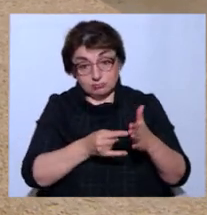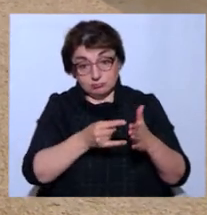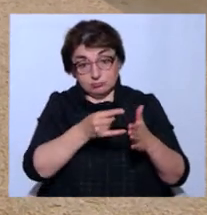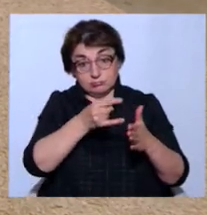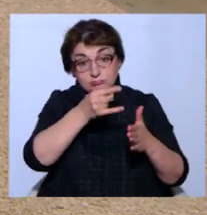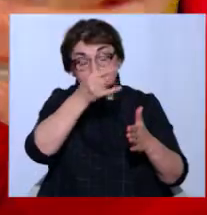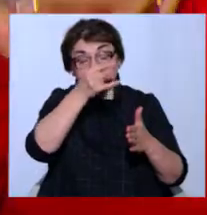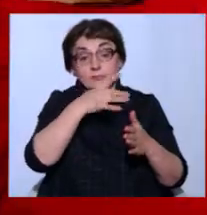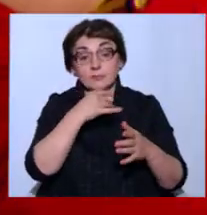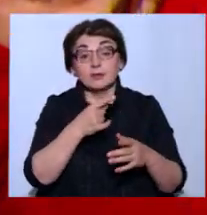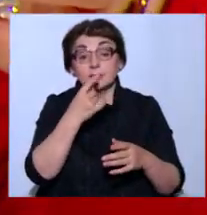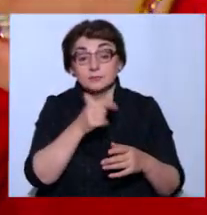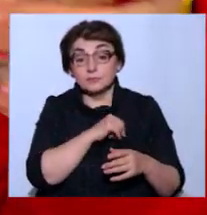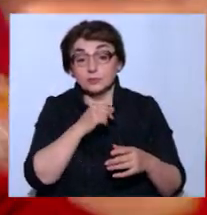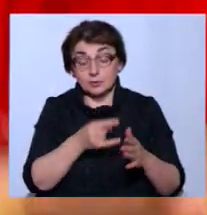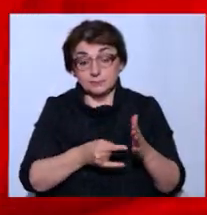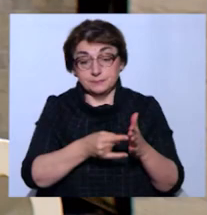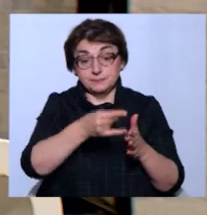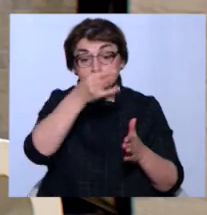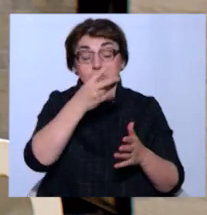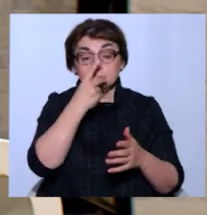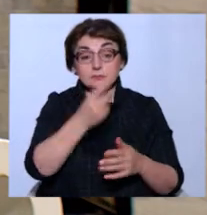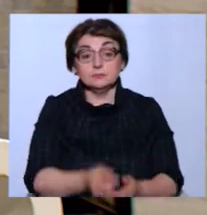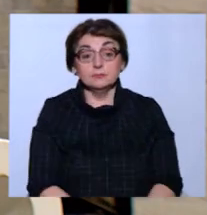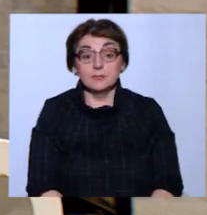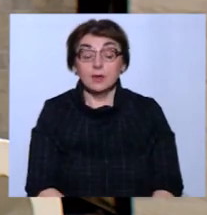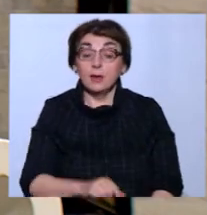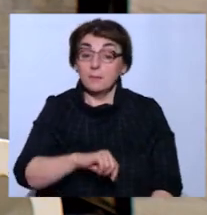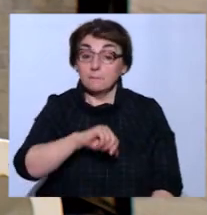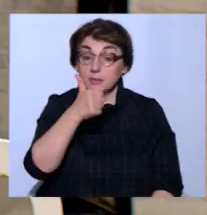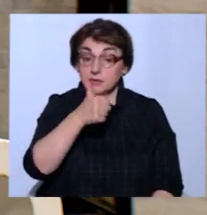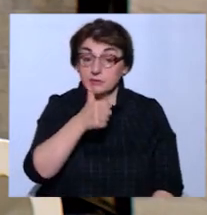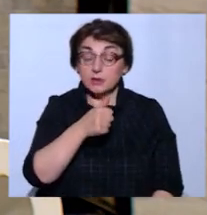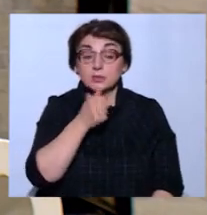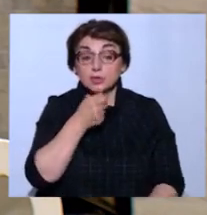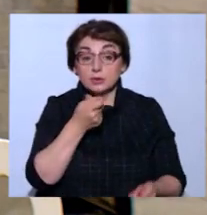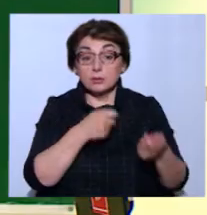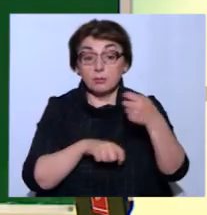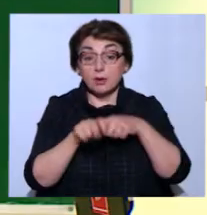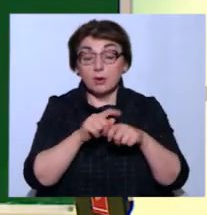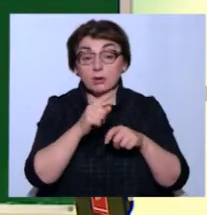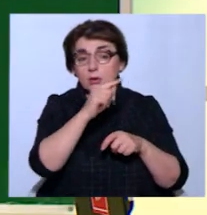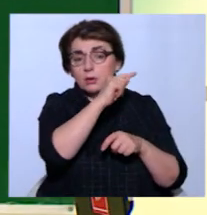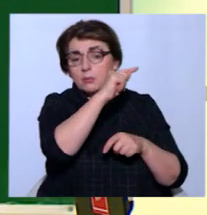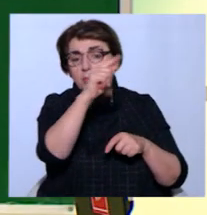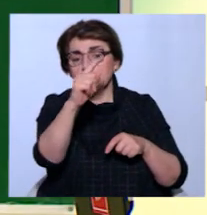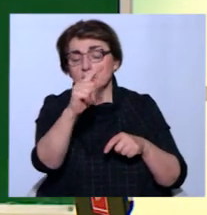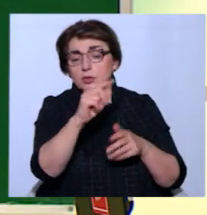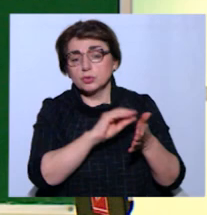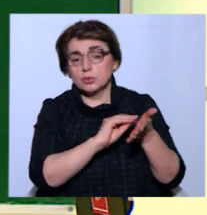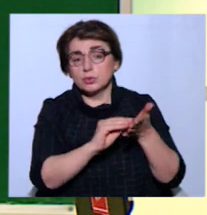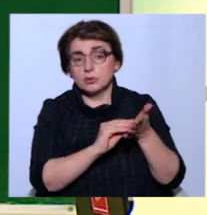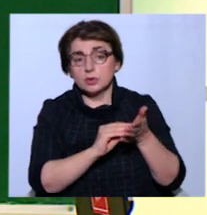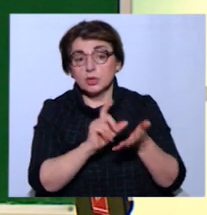რომ ამოაცოცოს ეს რკინა ამ ჭიქიდან. მაგრამ პირველ რიგში მოდით ცდის ოქმის პირველი სტრიქონი შევავსოთ.